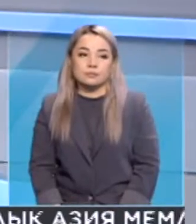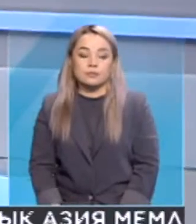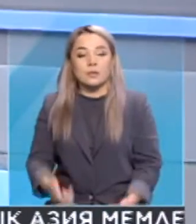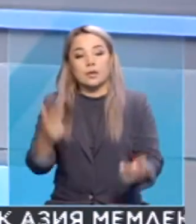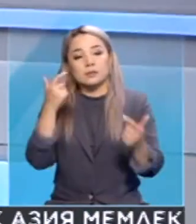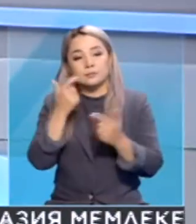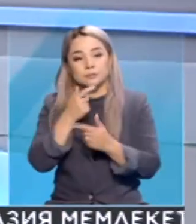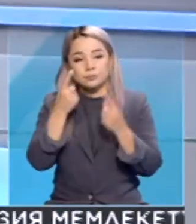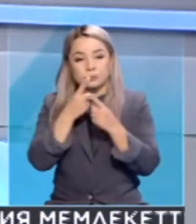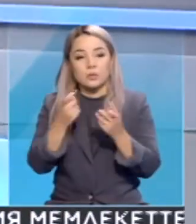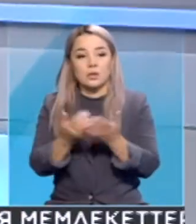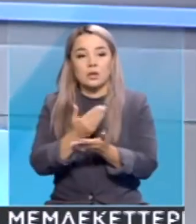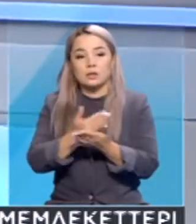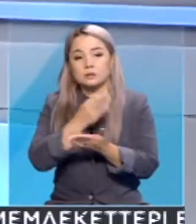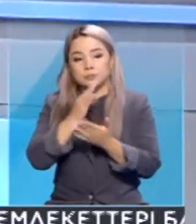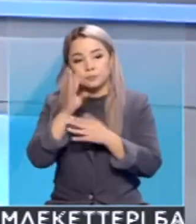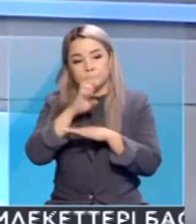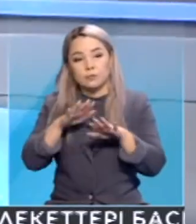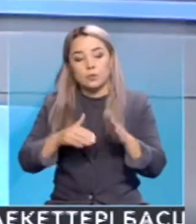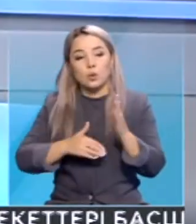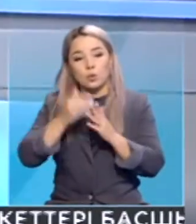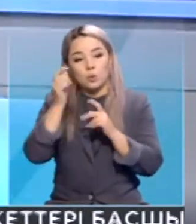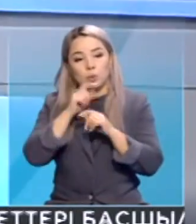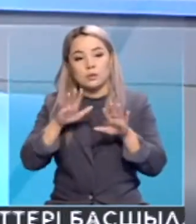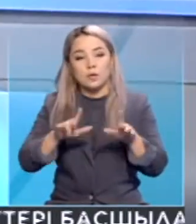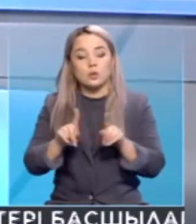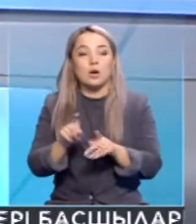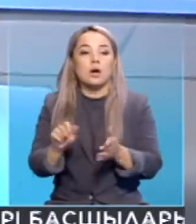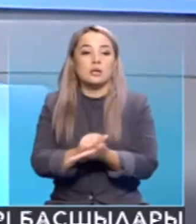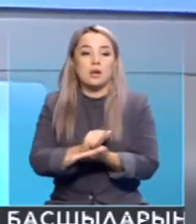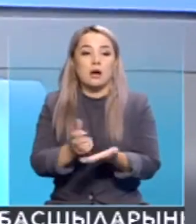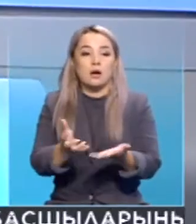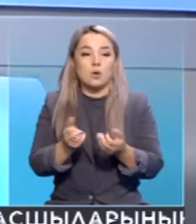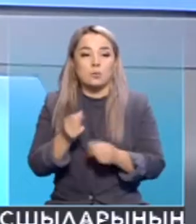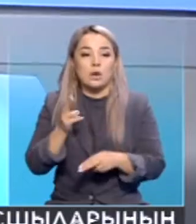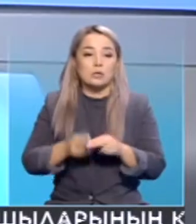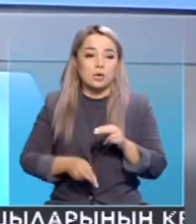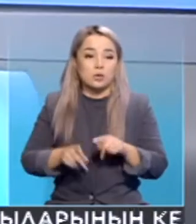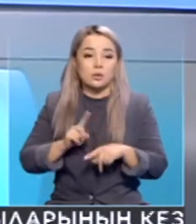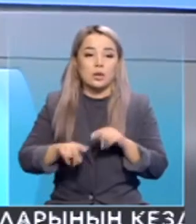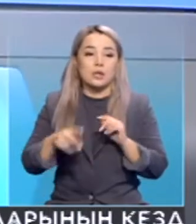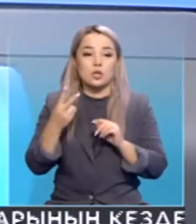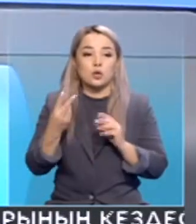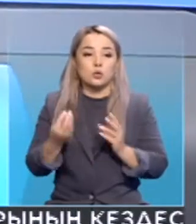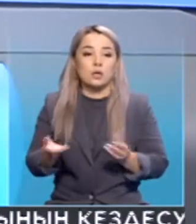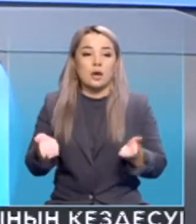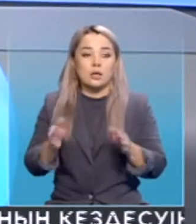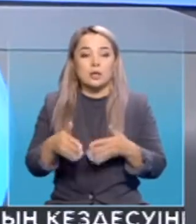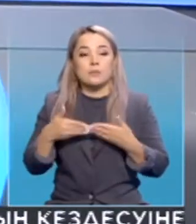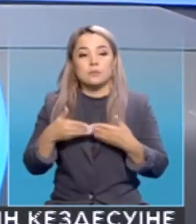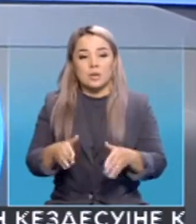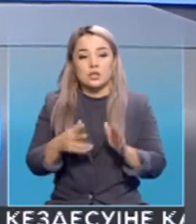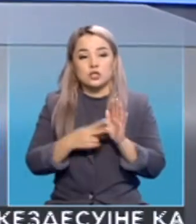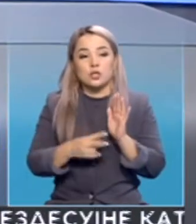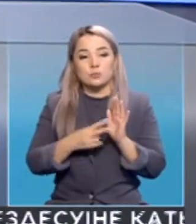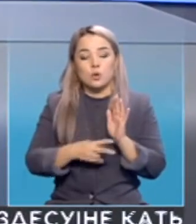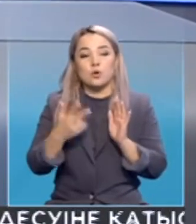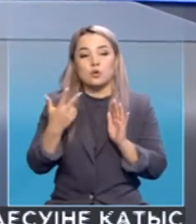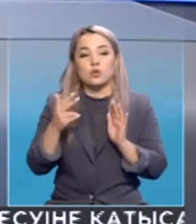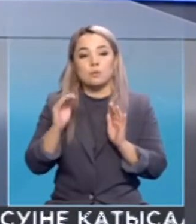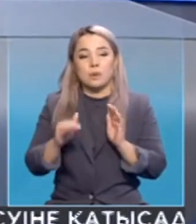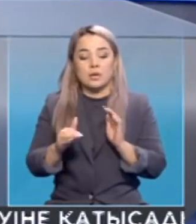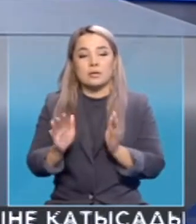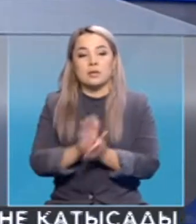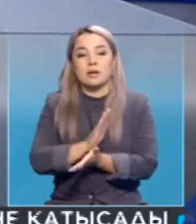Білім саласындағы ақпаратпен жалғастырамыз. Елімізде жоғары оқу орындарына құжаттар қабылдаудың аяқталуына 2 күн қалды. Биыл түлектерге 73 мың